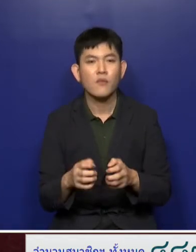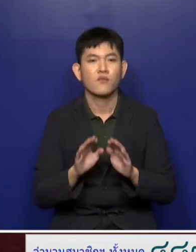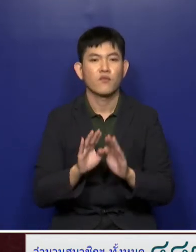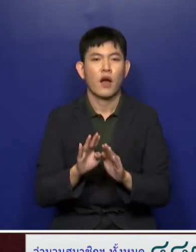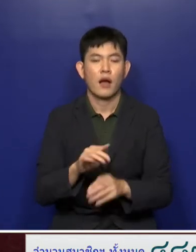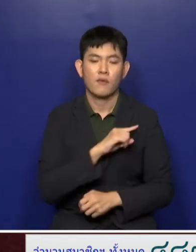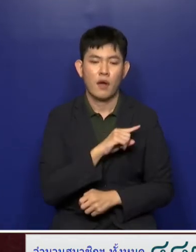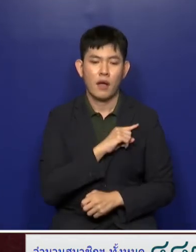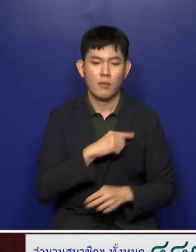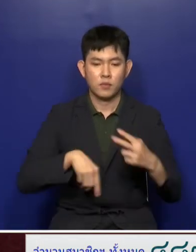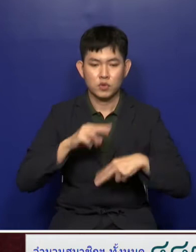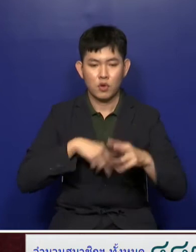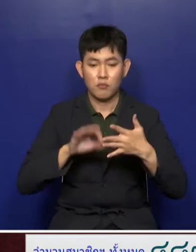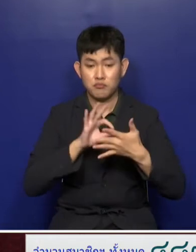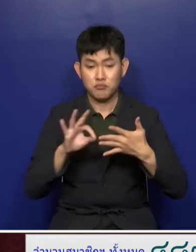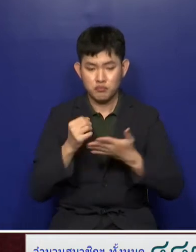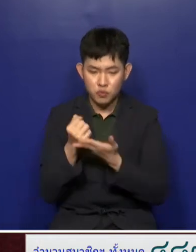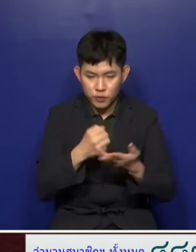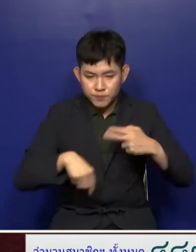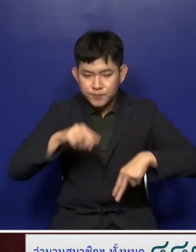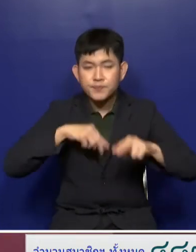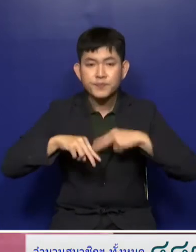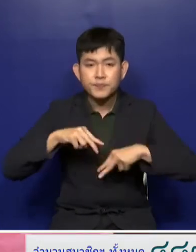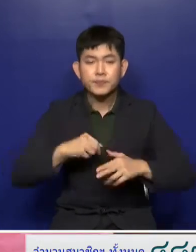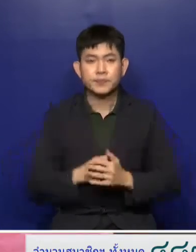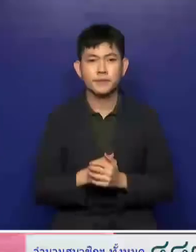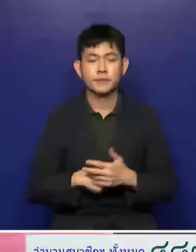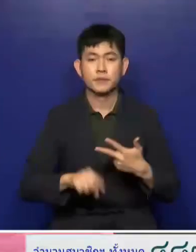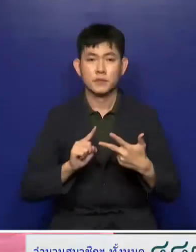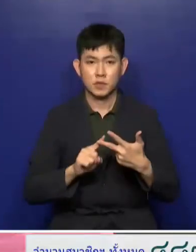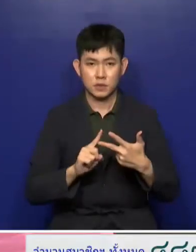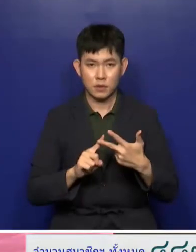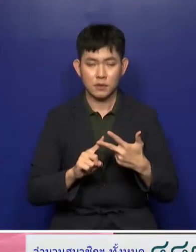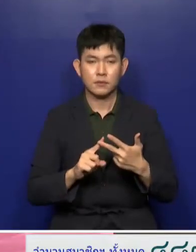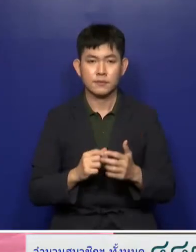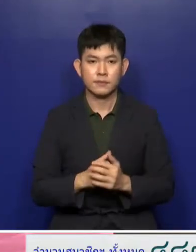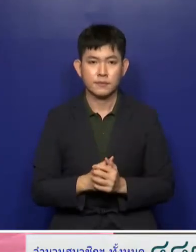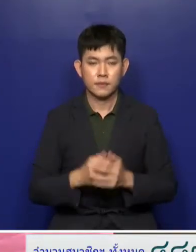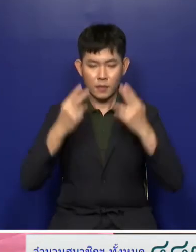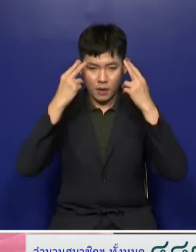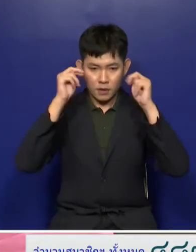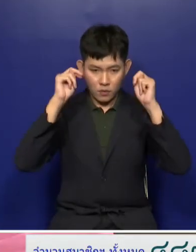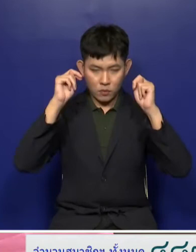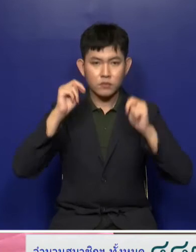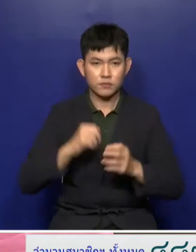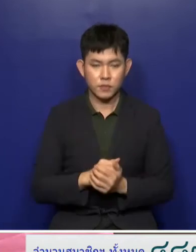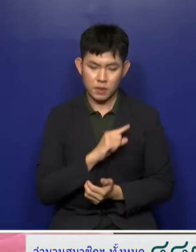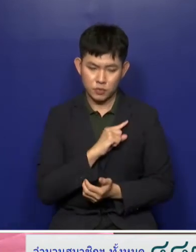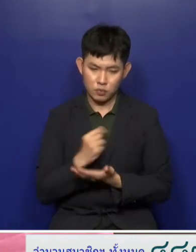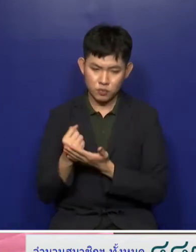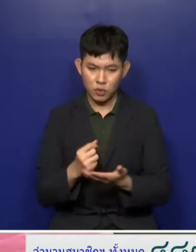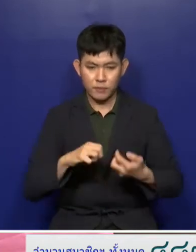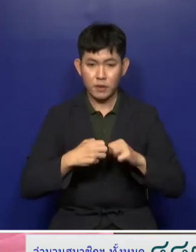เข้าเรื่องการนะครับในเรื่องที่ 3ขออนุญาตนะครับให้ทางท่านนายกลพบุรีได้ลงเข้าไปแก้ไขปัญหา